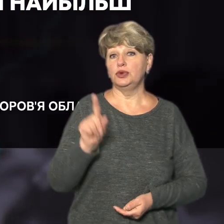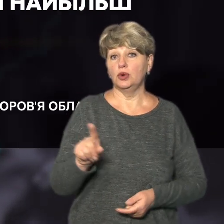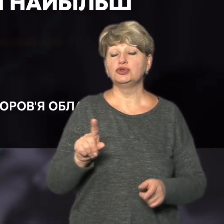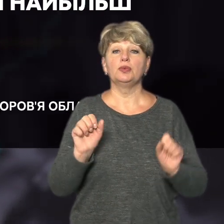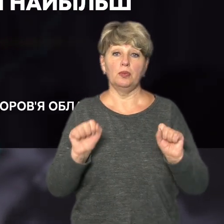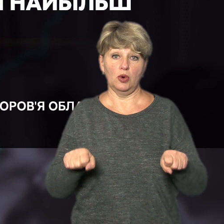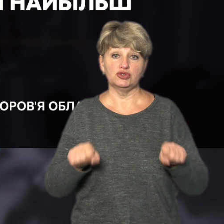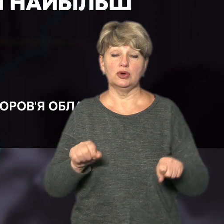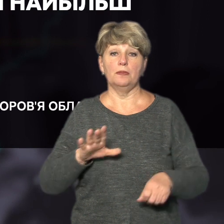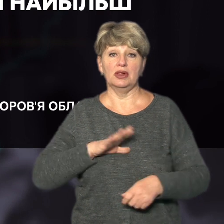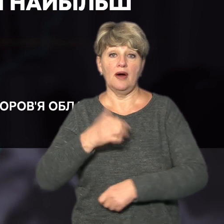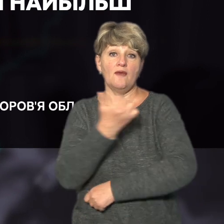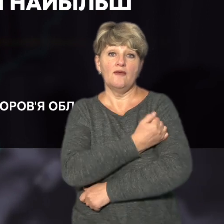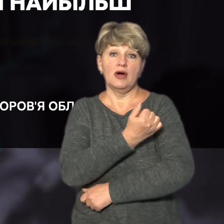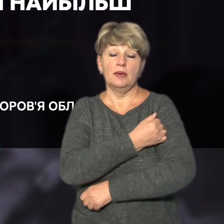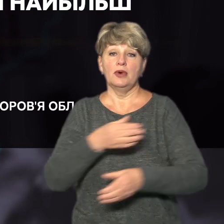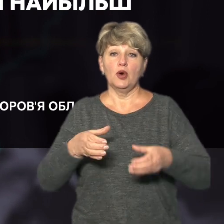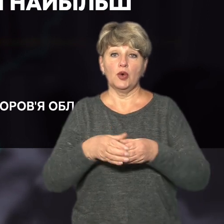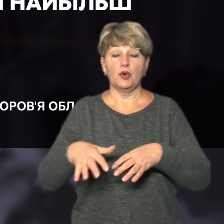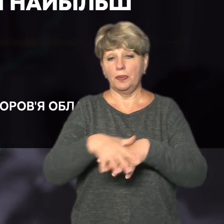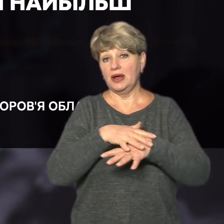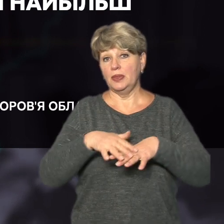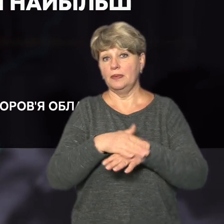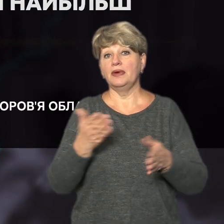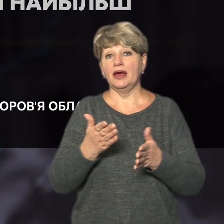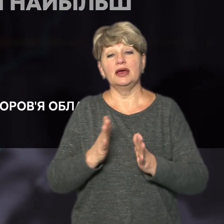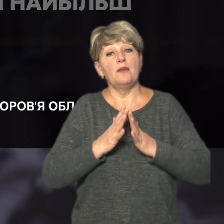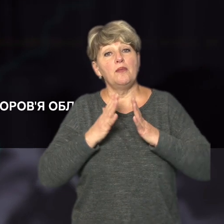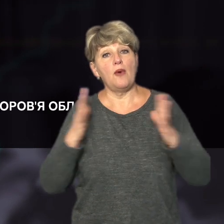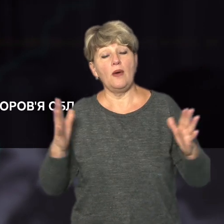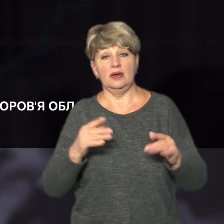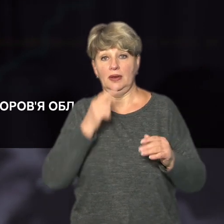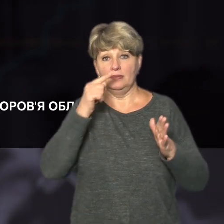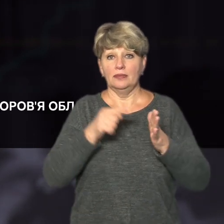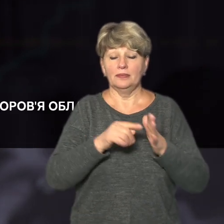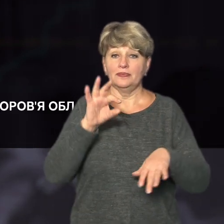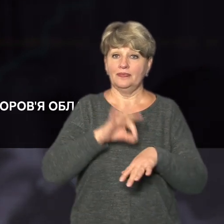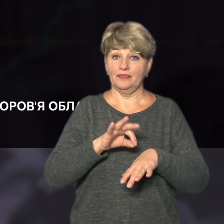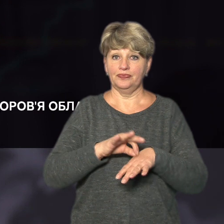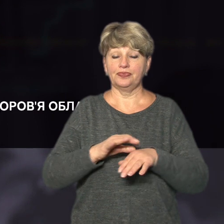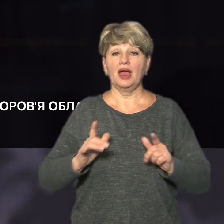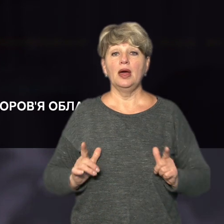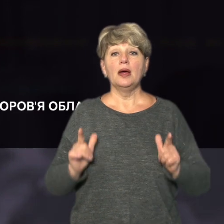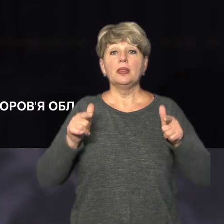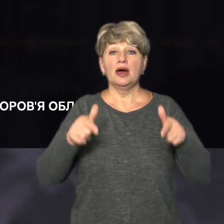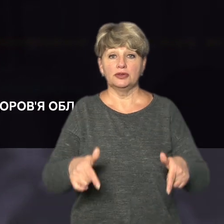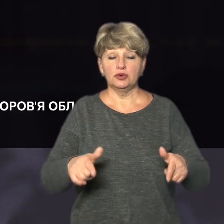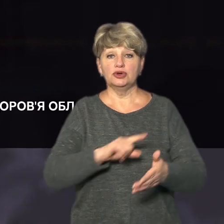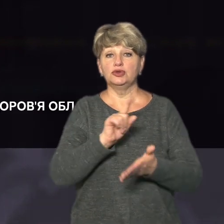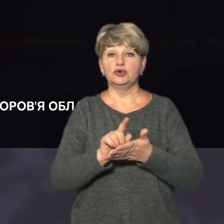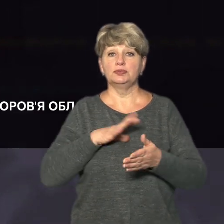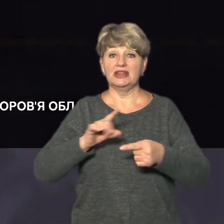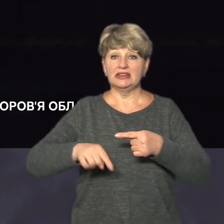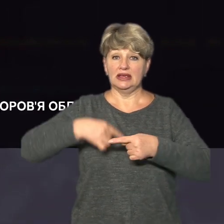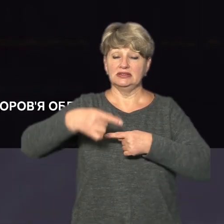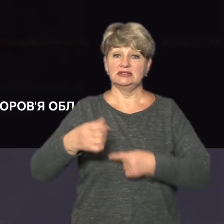було вакцинувати групи населення які можуть бути найбільш уразливими нове надходження має відбутися на цьому тижні це